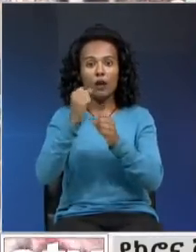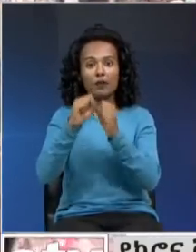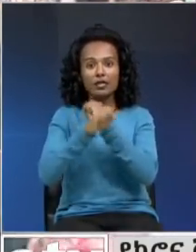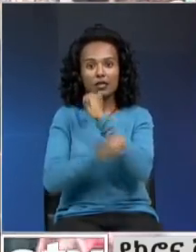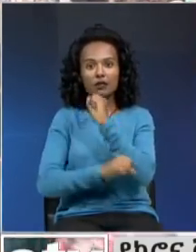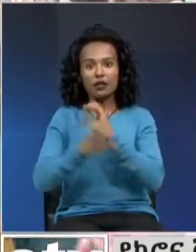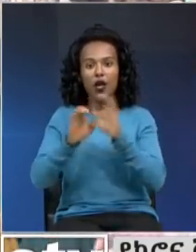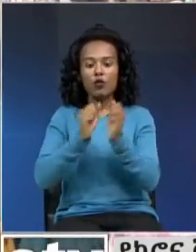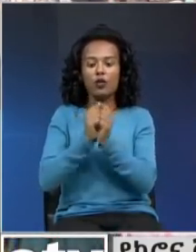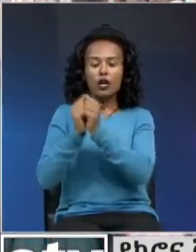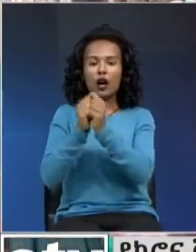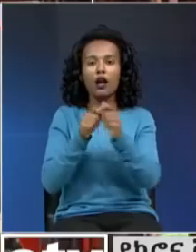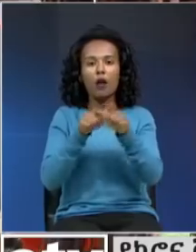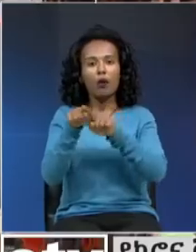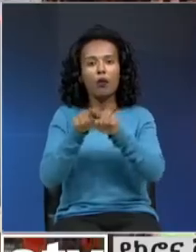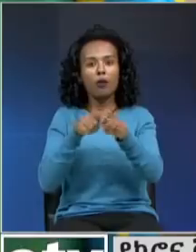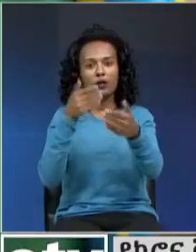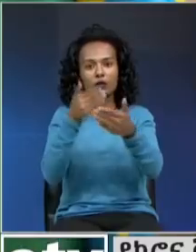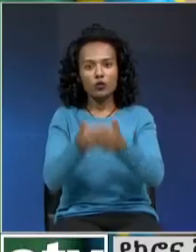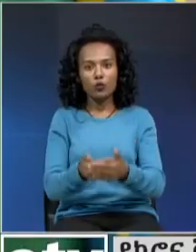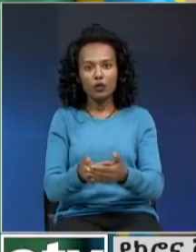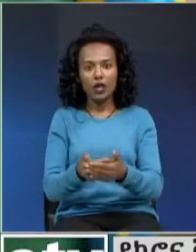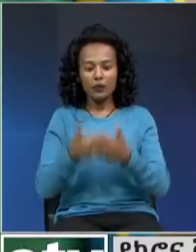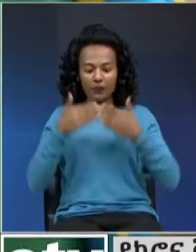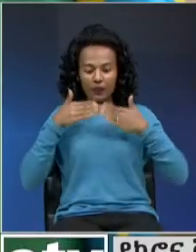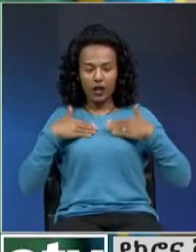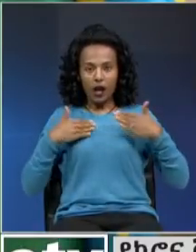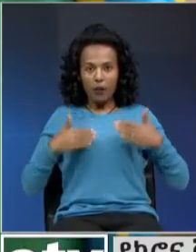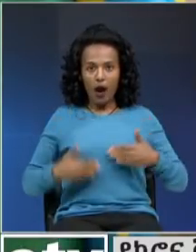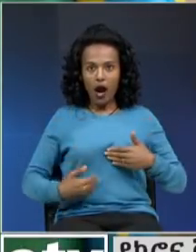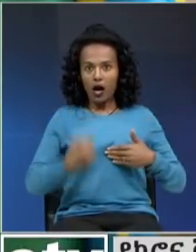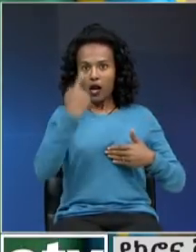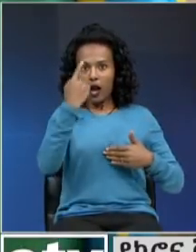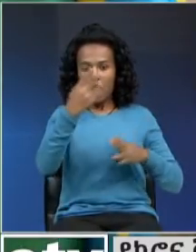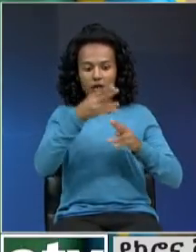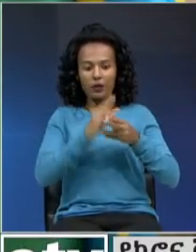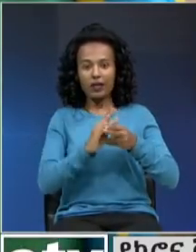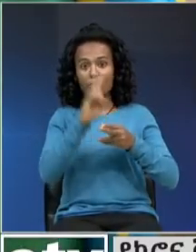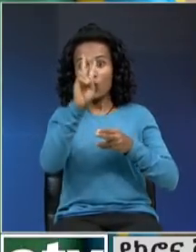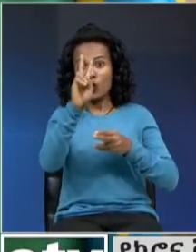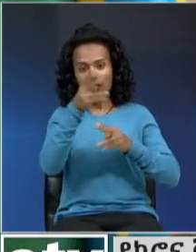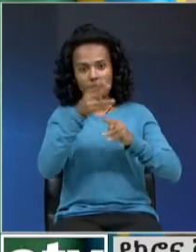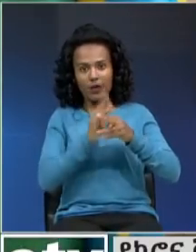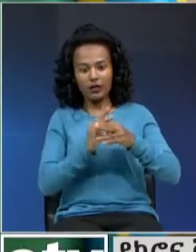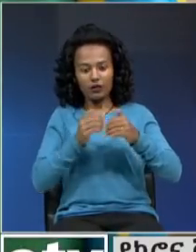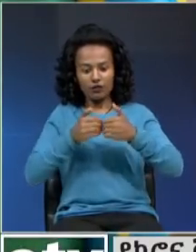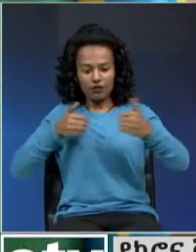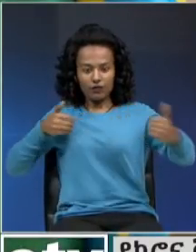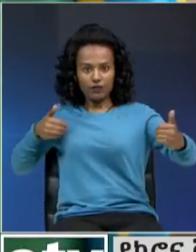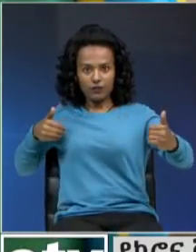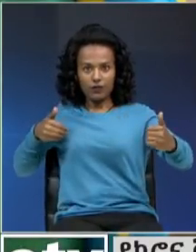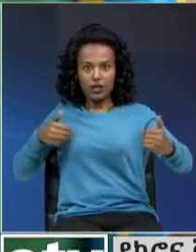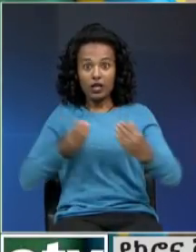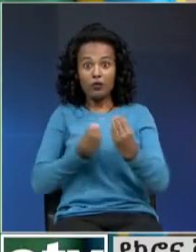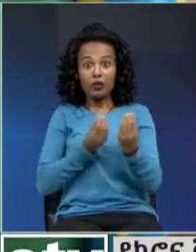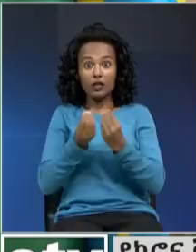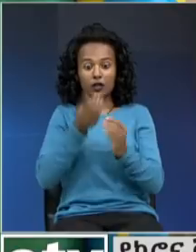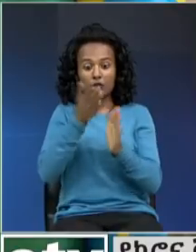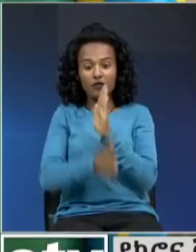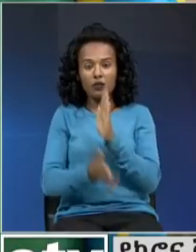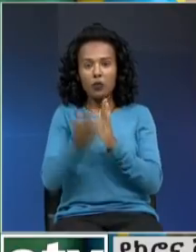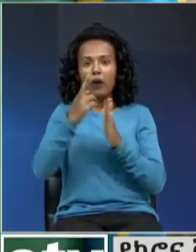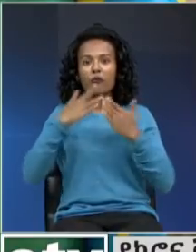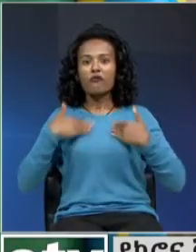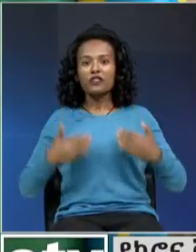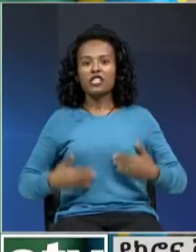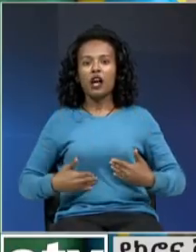እንዲያከናውኑም የጋራ መግባባት ተደርሶበታል። በአካል 1 ሜትር 2 ሜትር ተራርቀን ግብይታችንን ማከናወን ወይም ፊዚካል